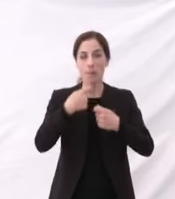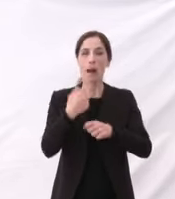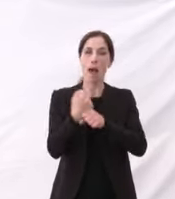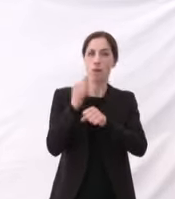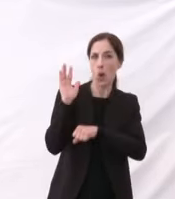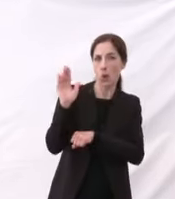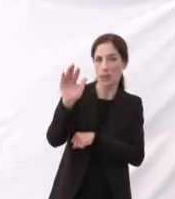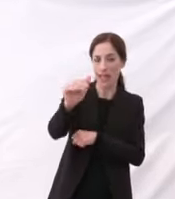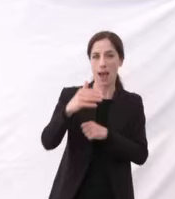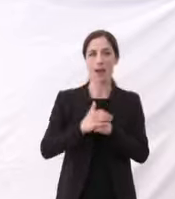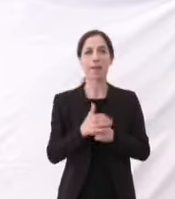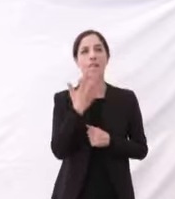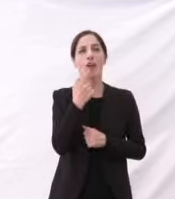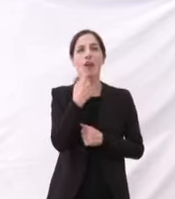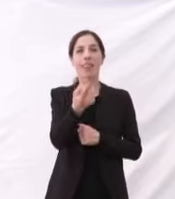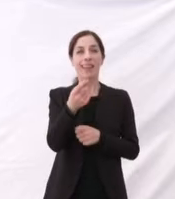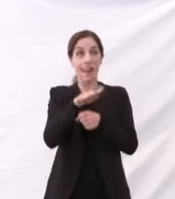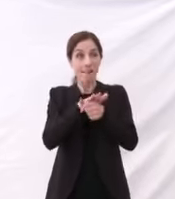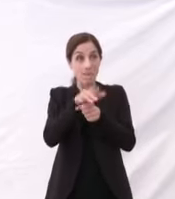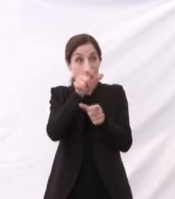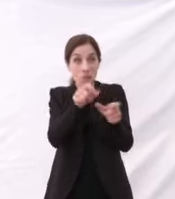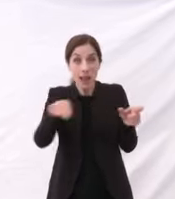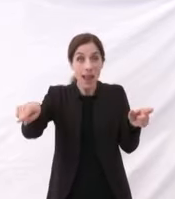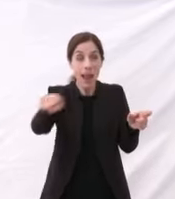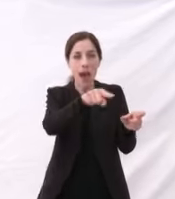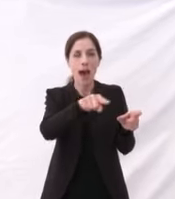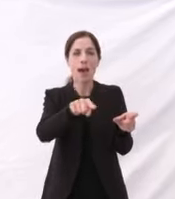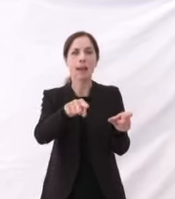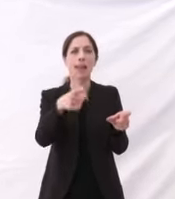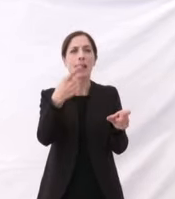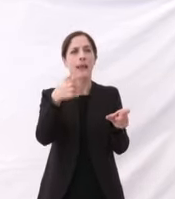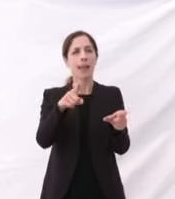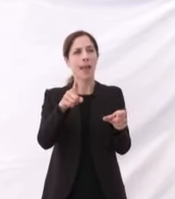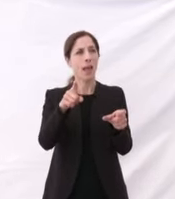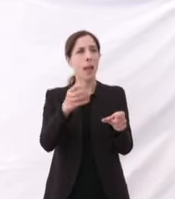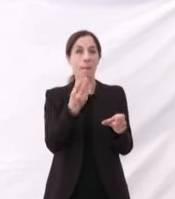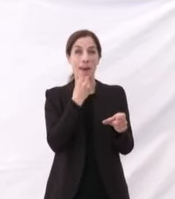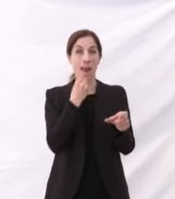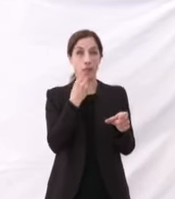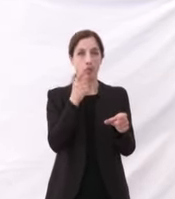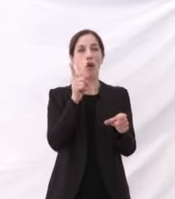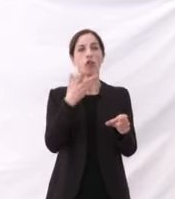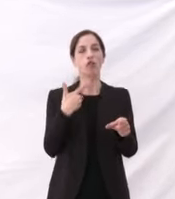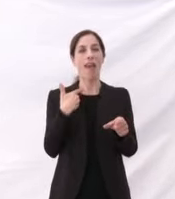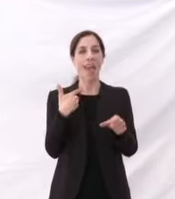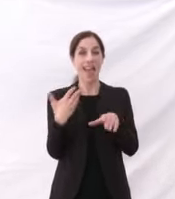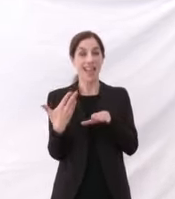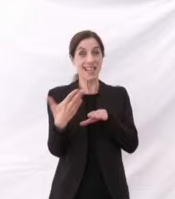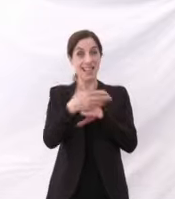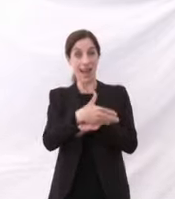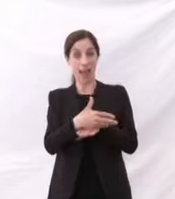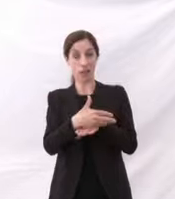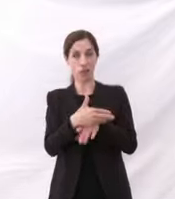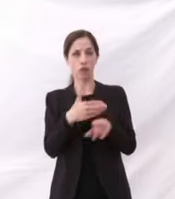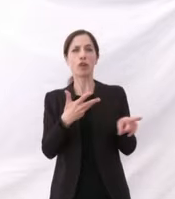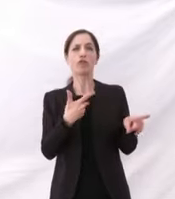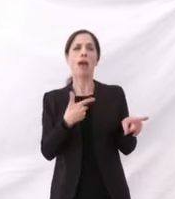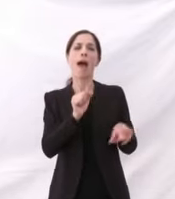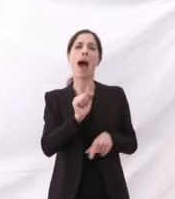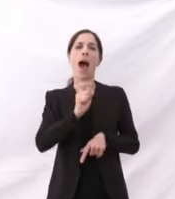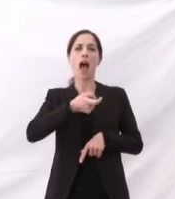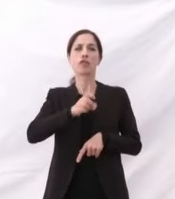ai familiari che il vostro ingresso ora per andare verso il pranzo è da questa parte, come sempre la GESCI